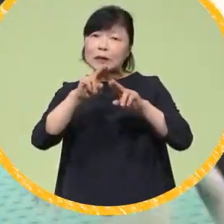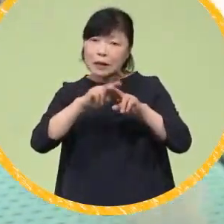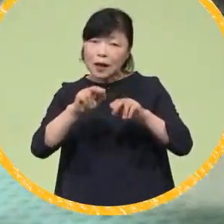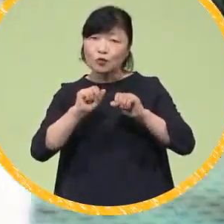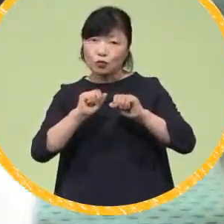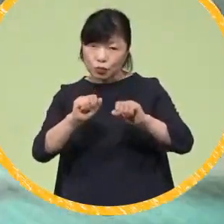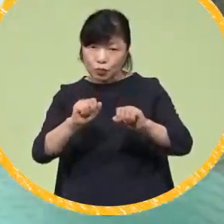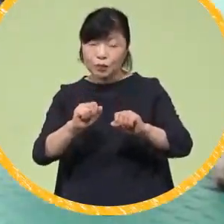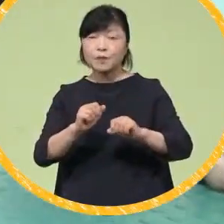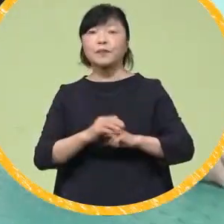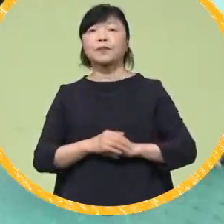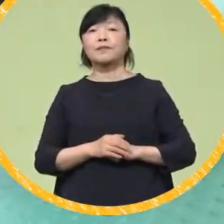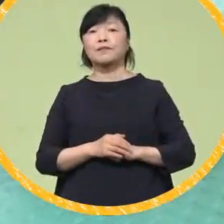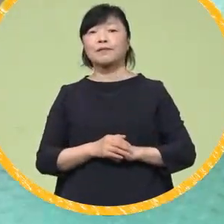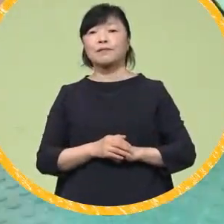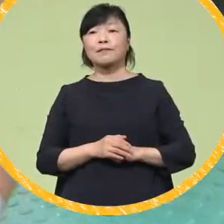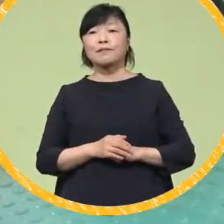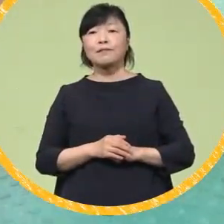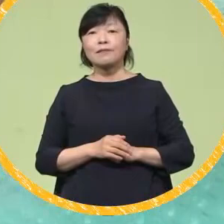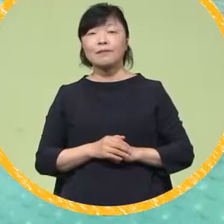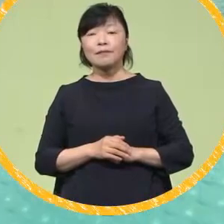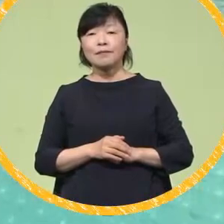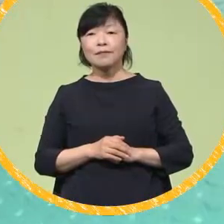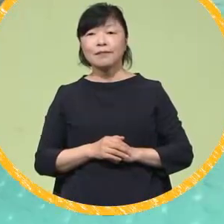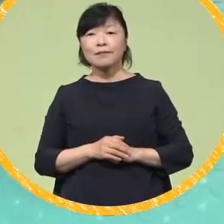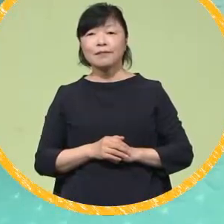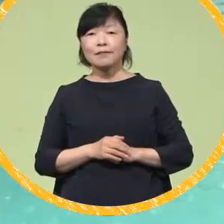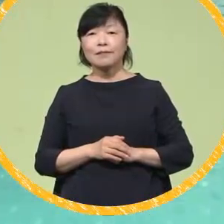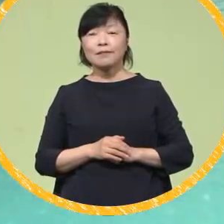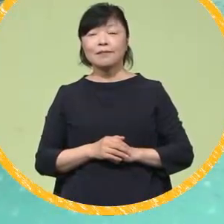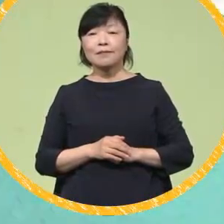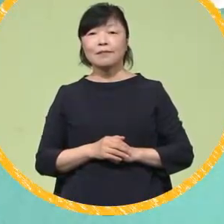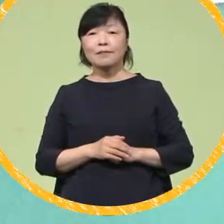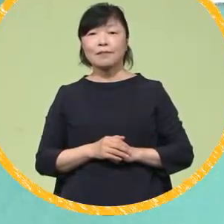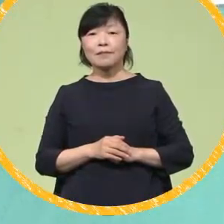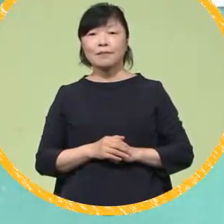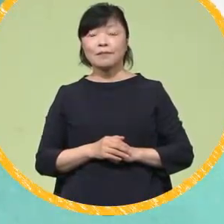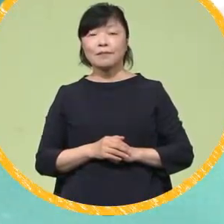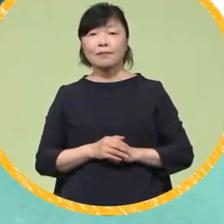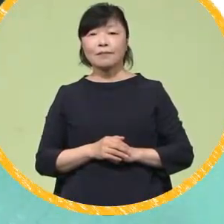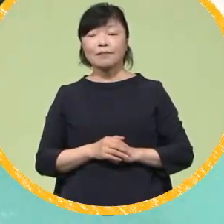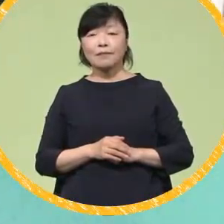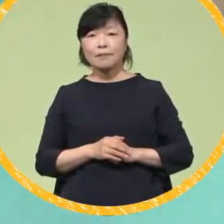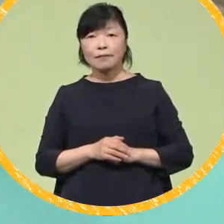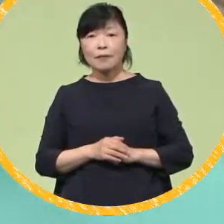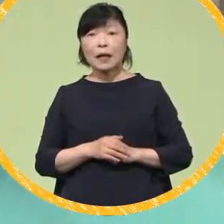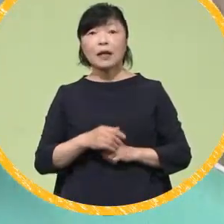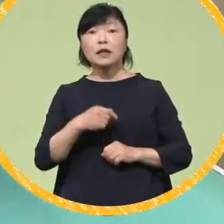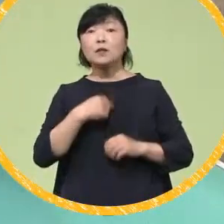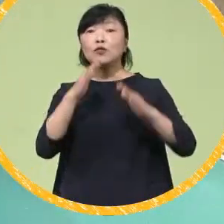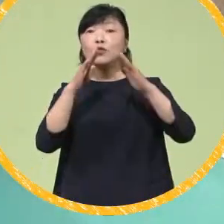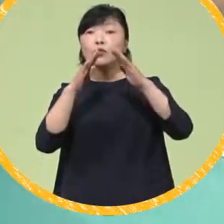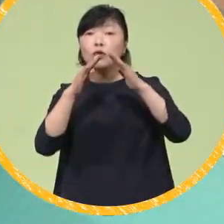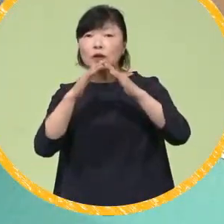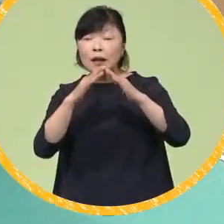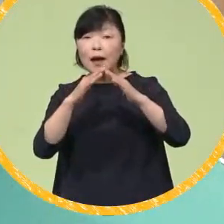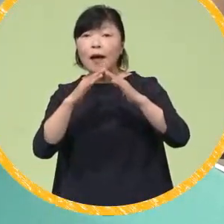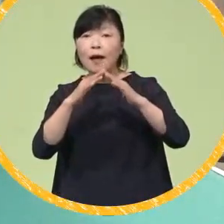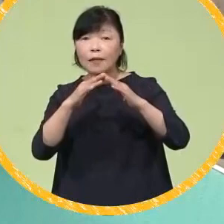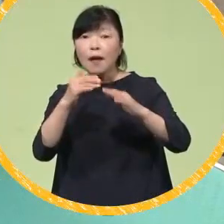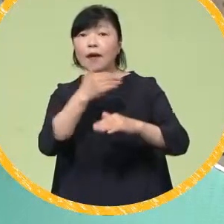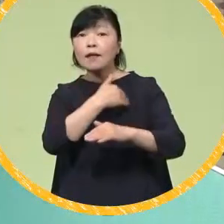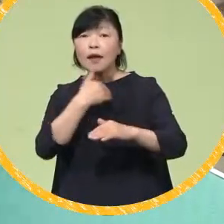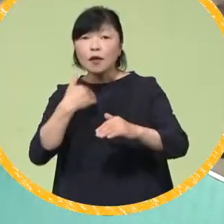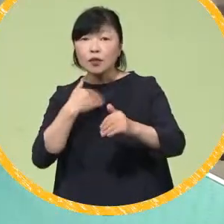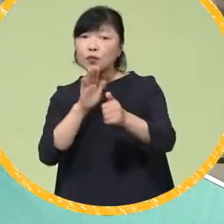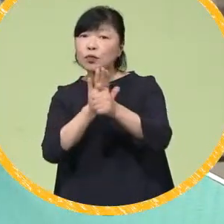するっていうことで、はいはい、プルプルしてますけど、あれですか、はい、この ご自宅でできるようなこともあるん